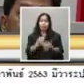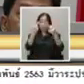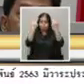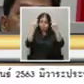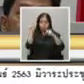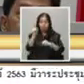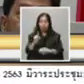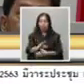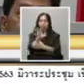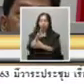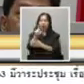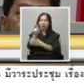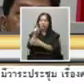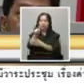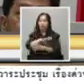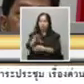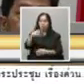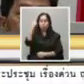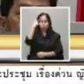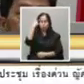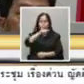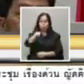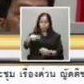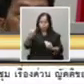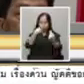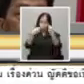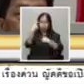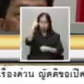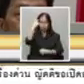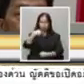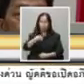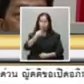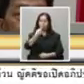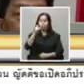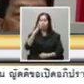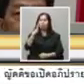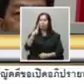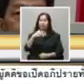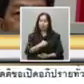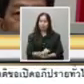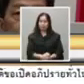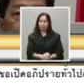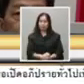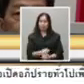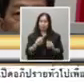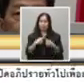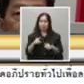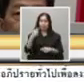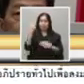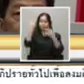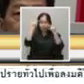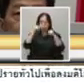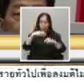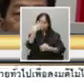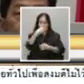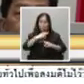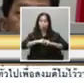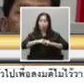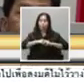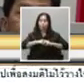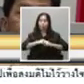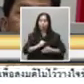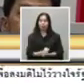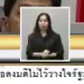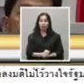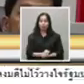อื่นเนี่ยหลอกไม่ได้คนอื่นก็รู้กันหมดว่าท่านนายกนะถวายสัตว์ไม่ถูกต้องครบถ้วนตามรัฐธรรมนูญแต่ท่านนายกกับหลอกตัวเองและ